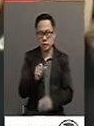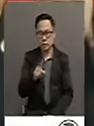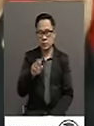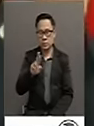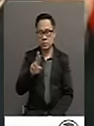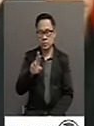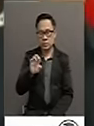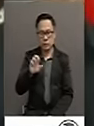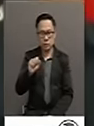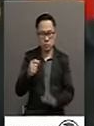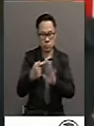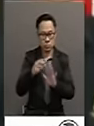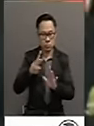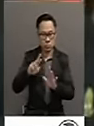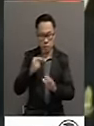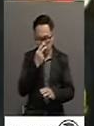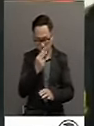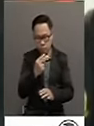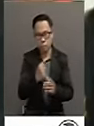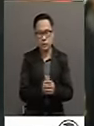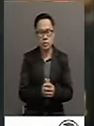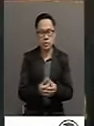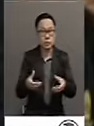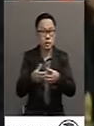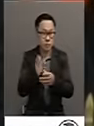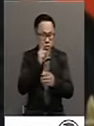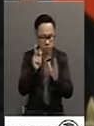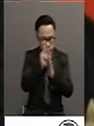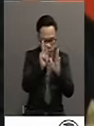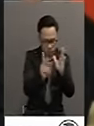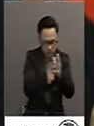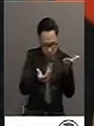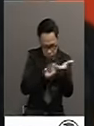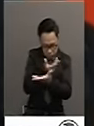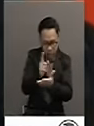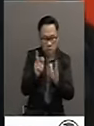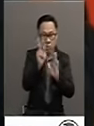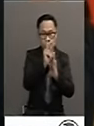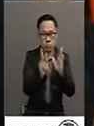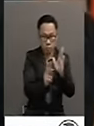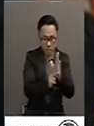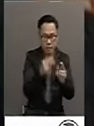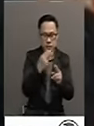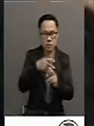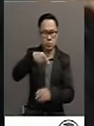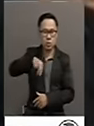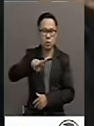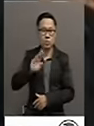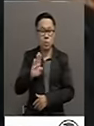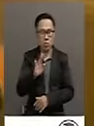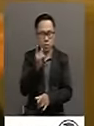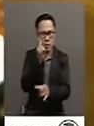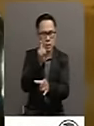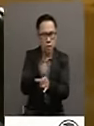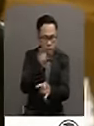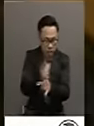องคราวนี้ทีมข่าวของเราไปตรวจสอบมาจากตัวข้อกฎหมายฮะ ครับ มีตัวของพระราชบัญญัติควบคุมเครื่องดื่มแอลกอฮ